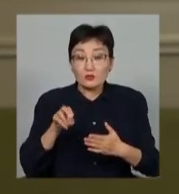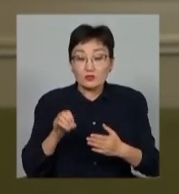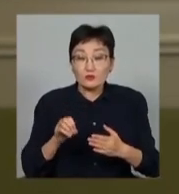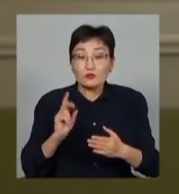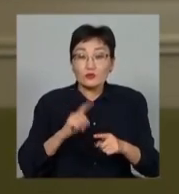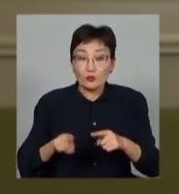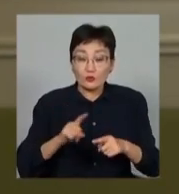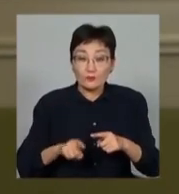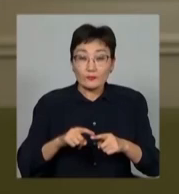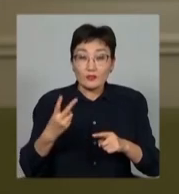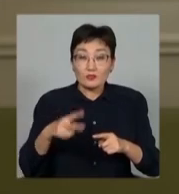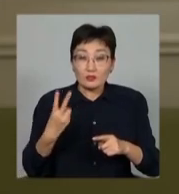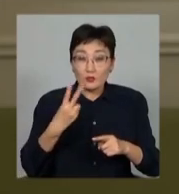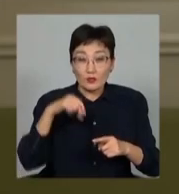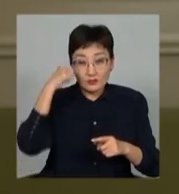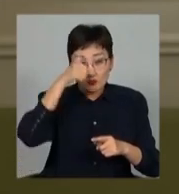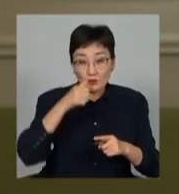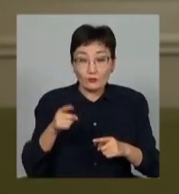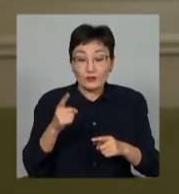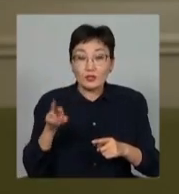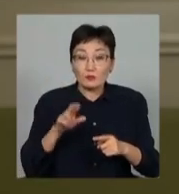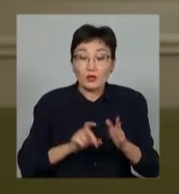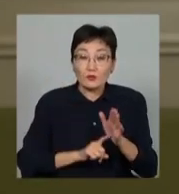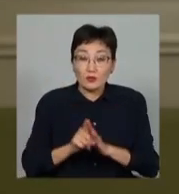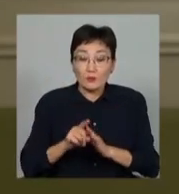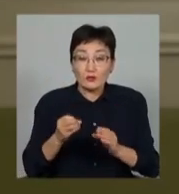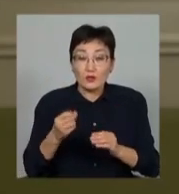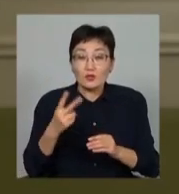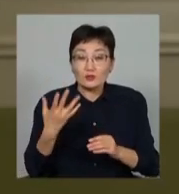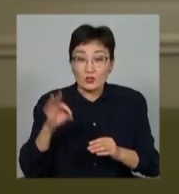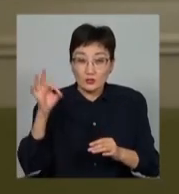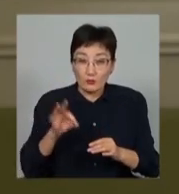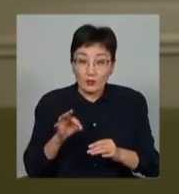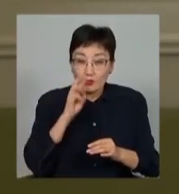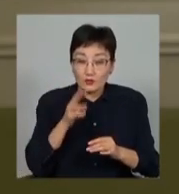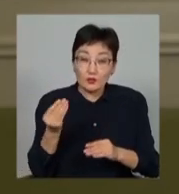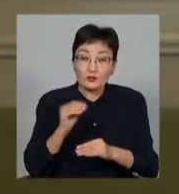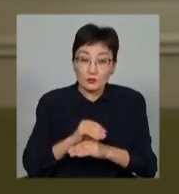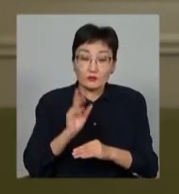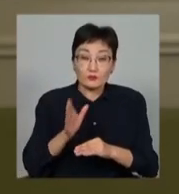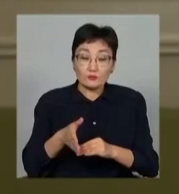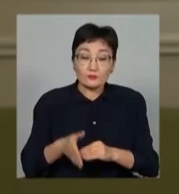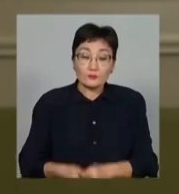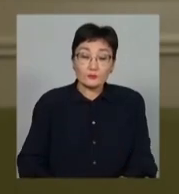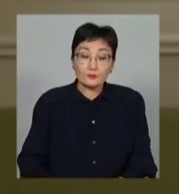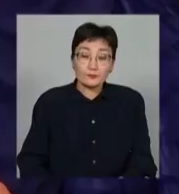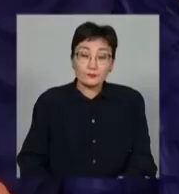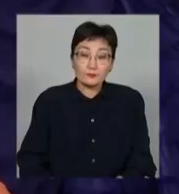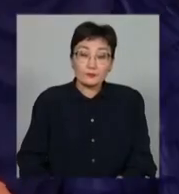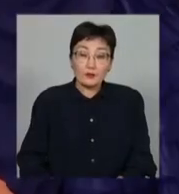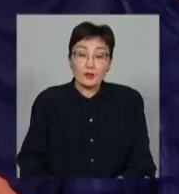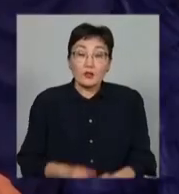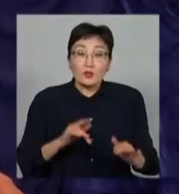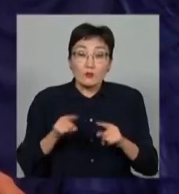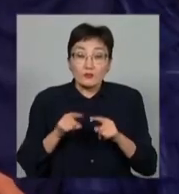амандық болса 22 жылдың 1 қаңтарынан тағы міне 25%-ға ұстаздардың жалақылары өседі.